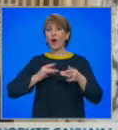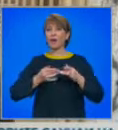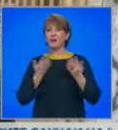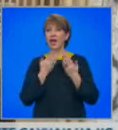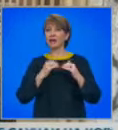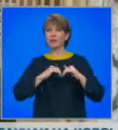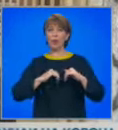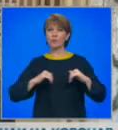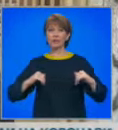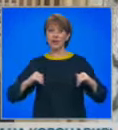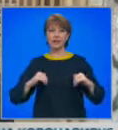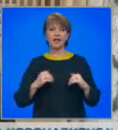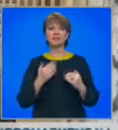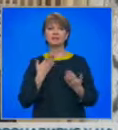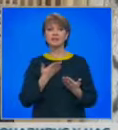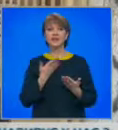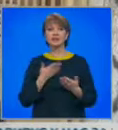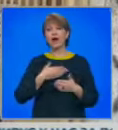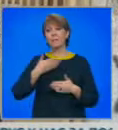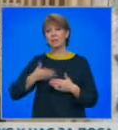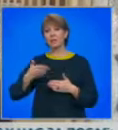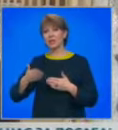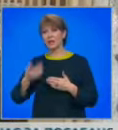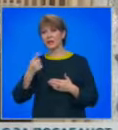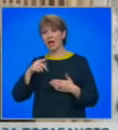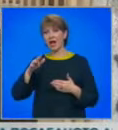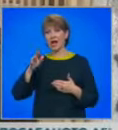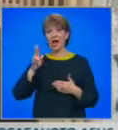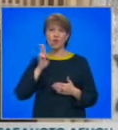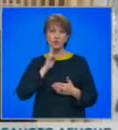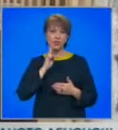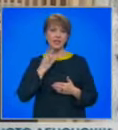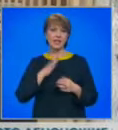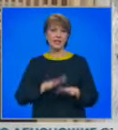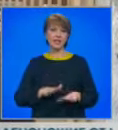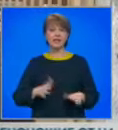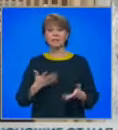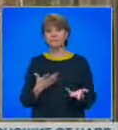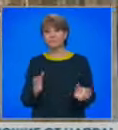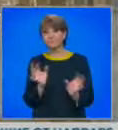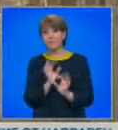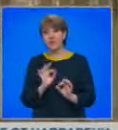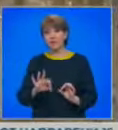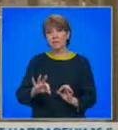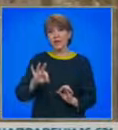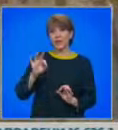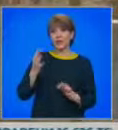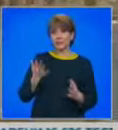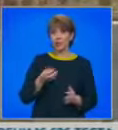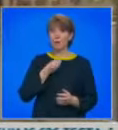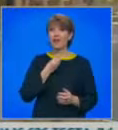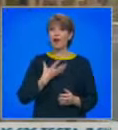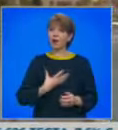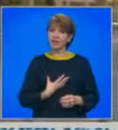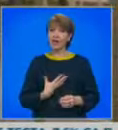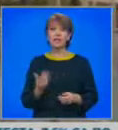е мъчителен процес за родители, за деца и нямаме избор в принцип. В Благоевград за сега